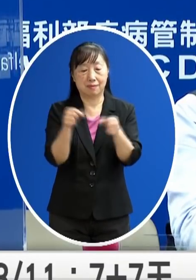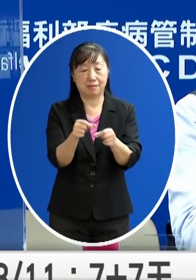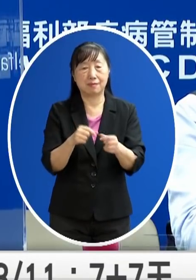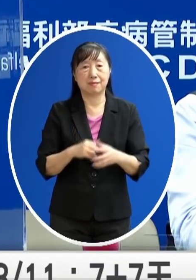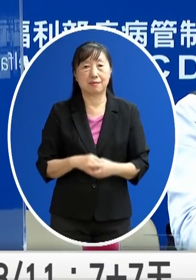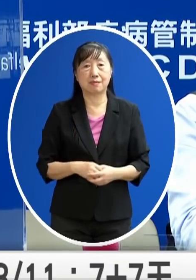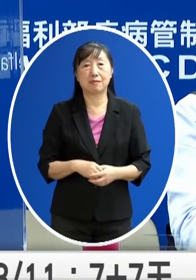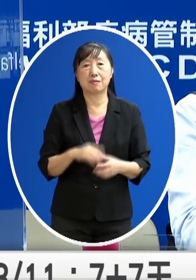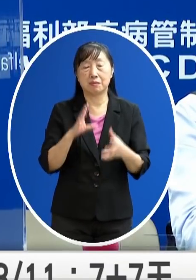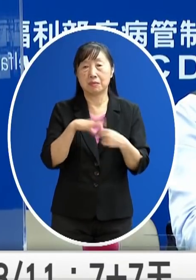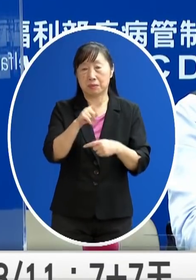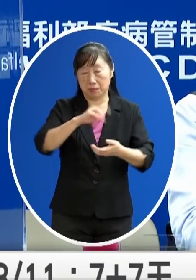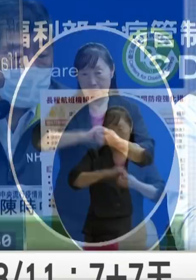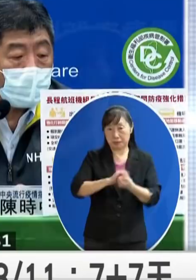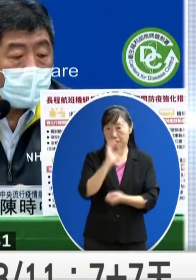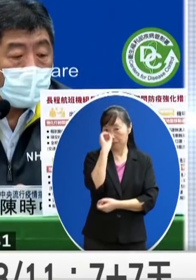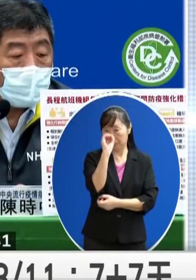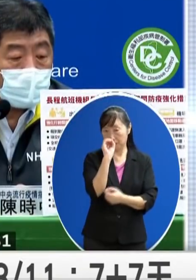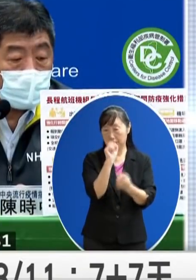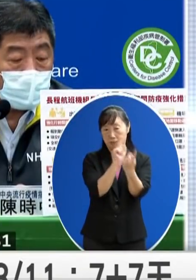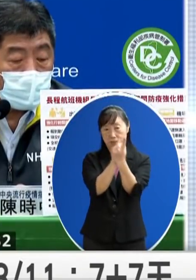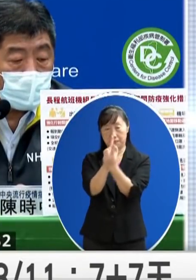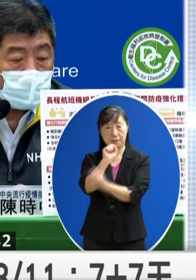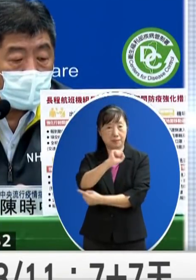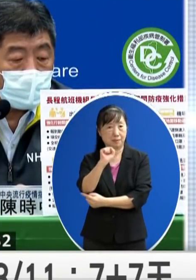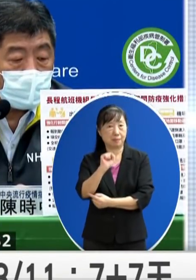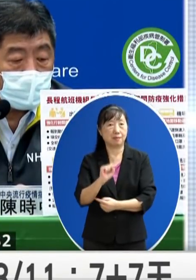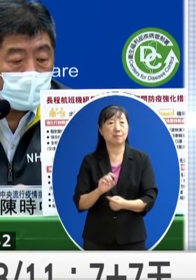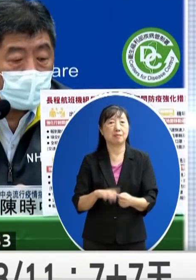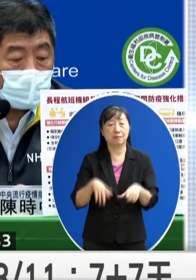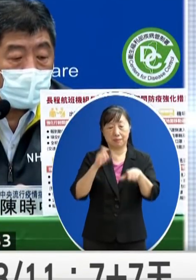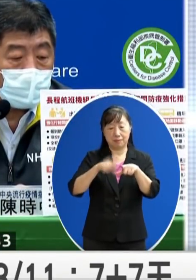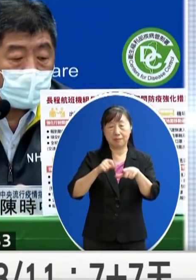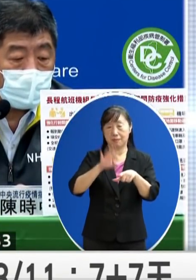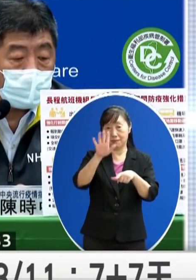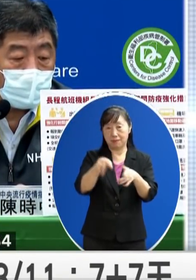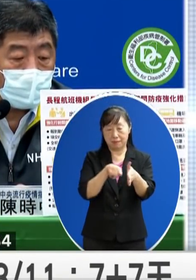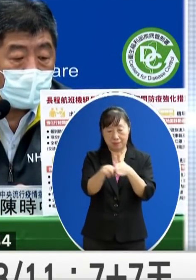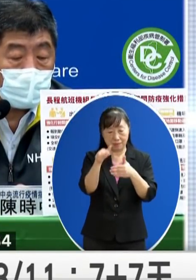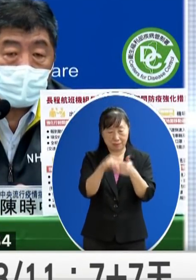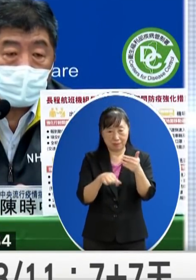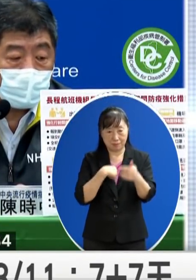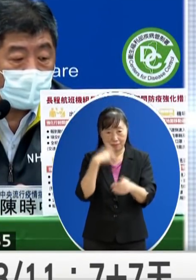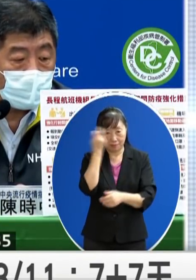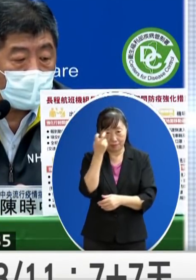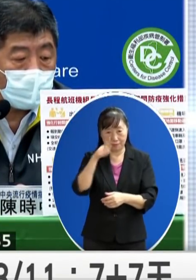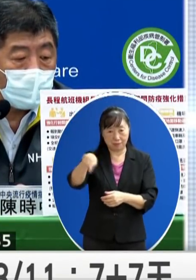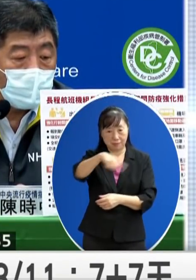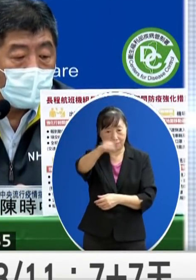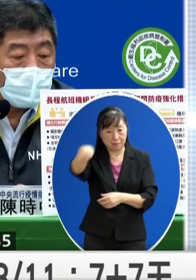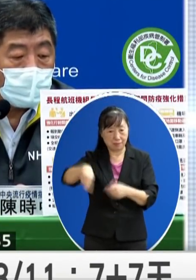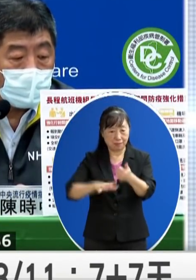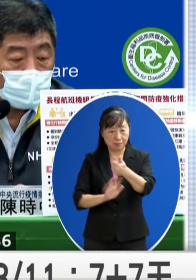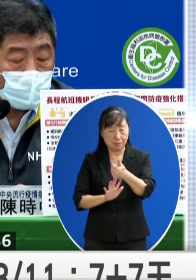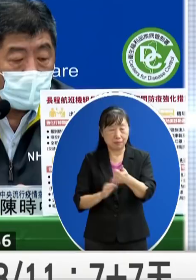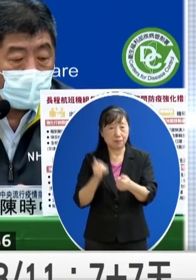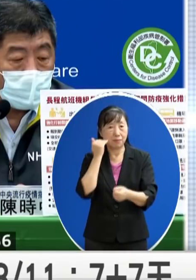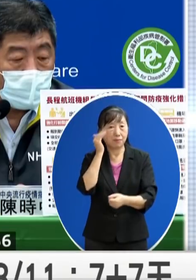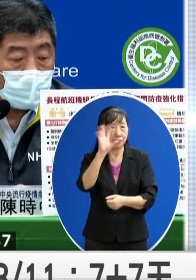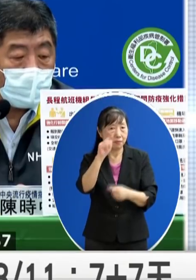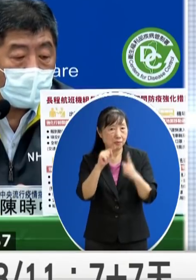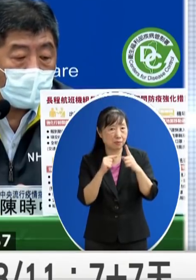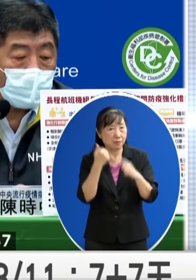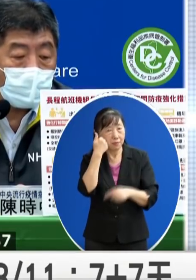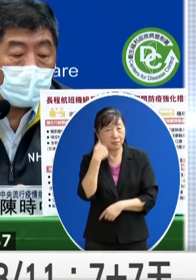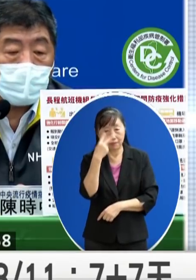要零接触，那公司有专责的机制监测外出及访客，那组